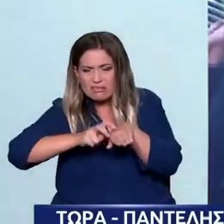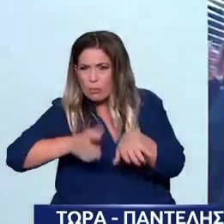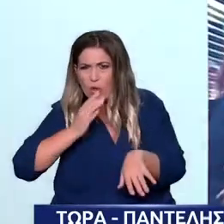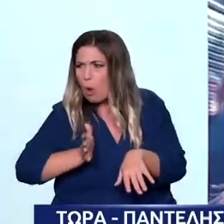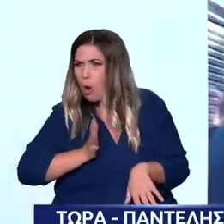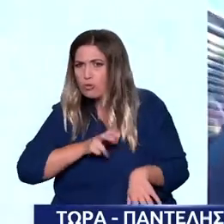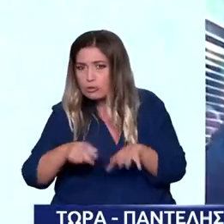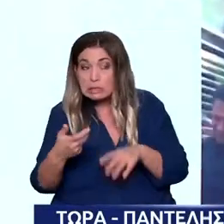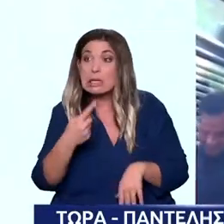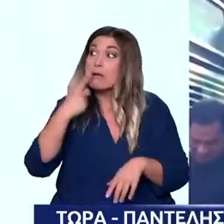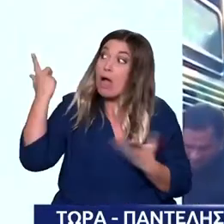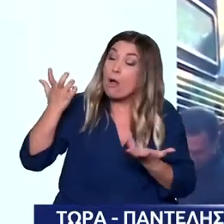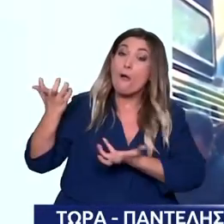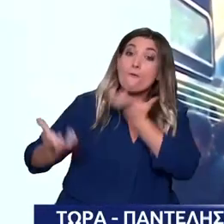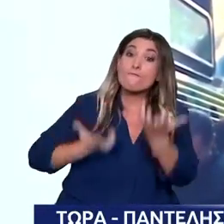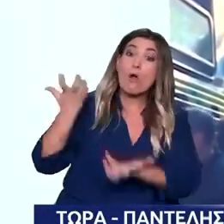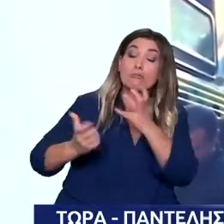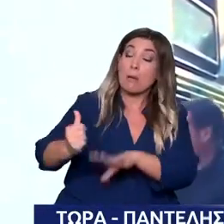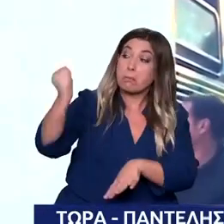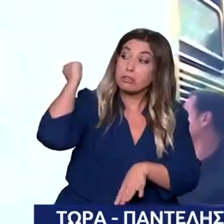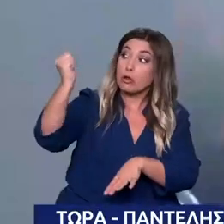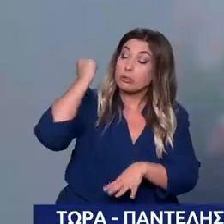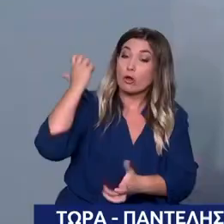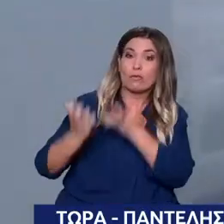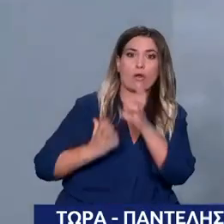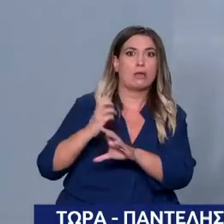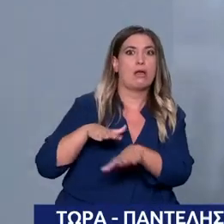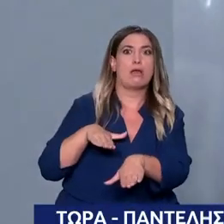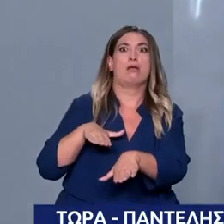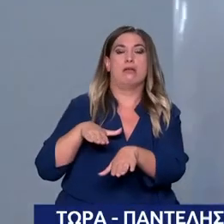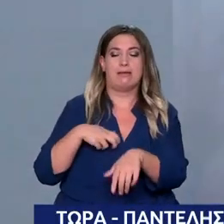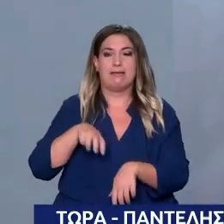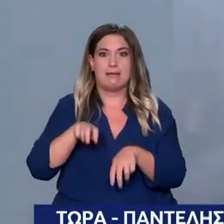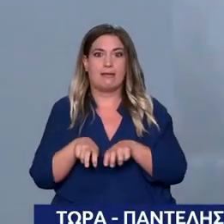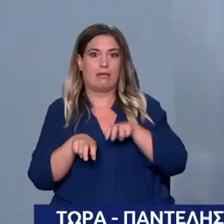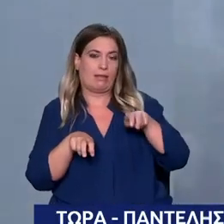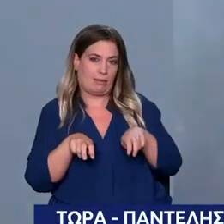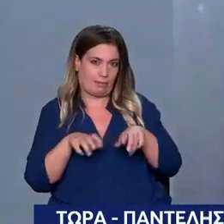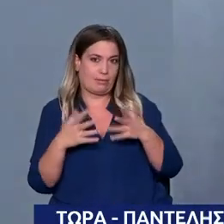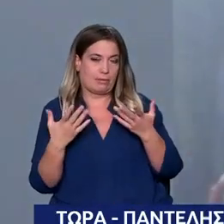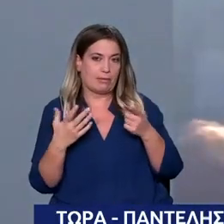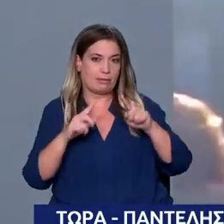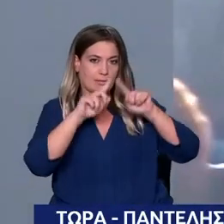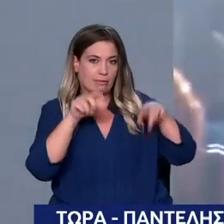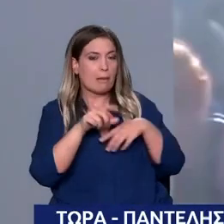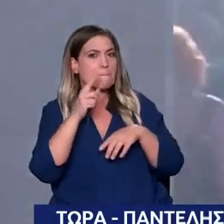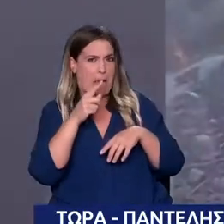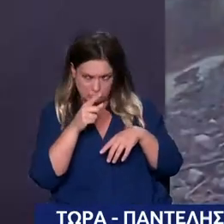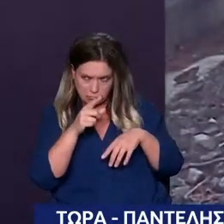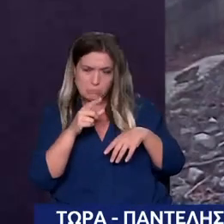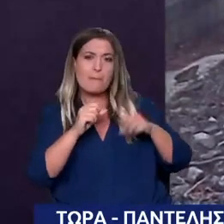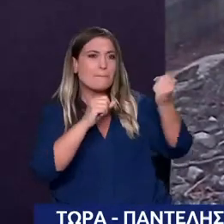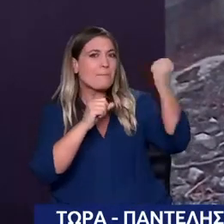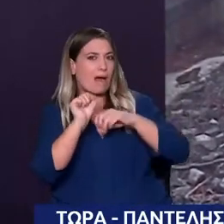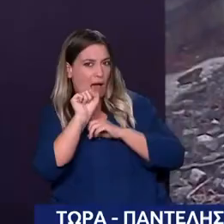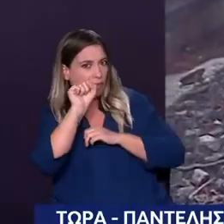είπαν ότι έχει πάρει φωτιά κάποιο βαγόνι πίσω. Η διπλανή μου η κυρία έβγαλε το κεφάλι έξω και είδε όντως καπνούς να βγαίνουν